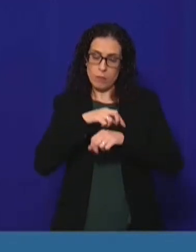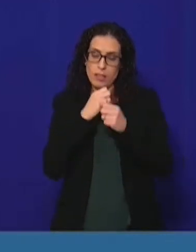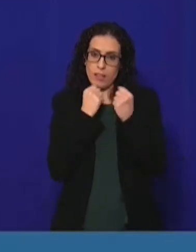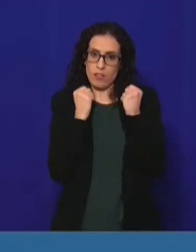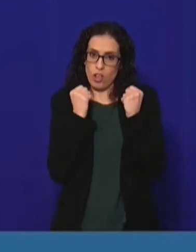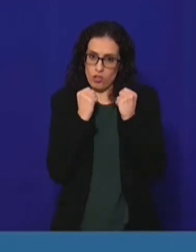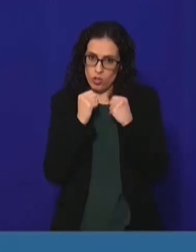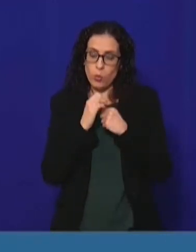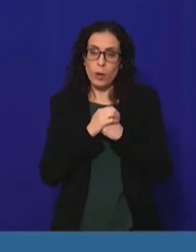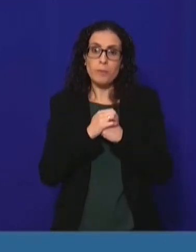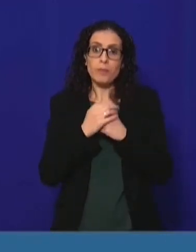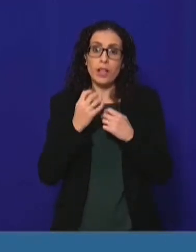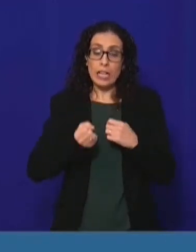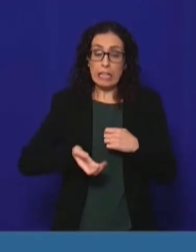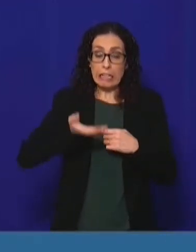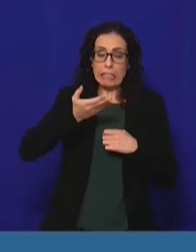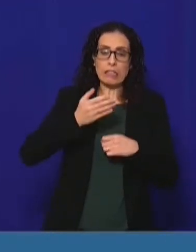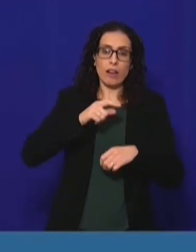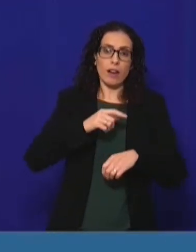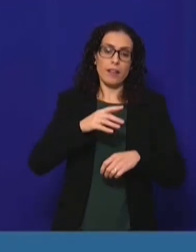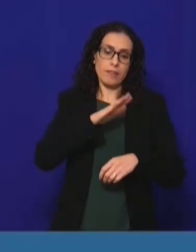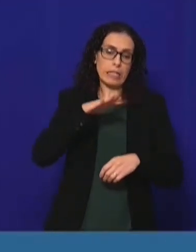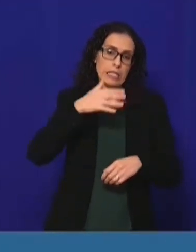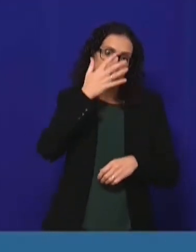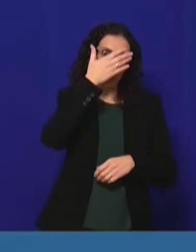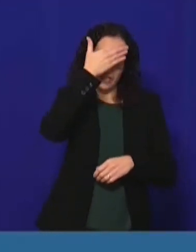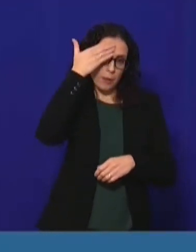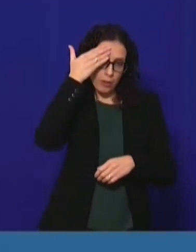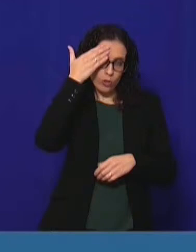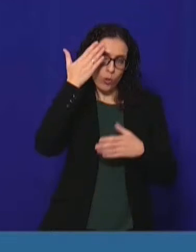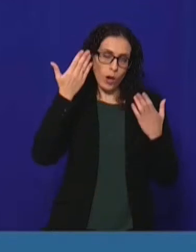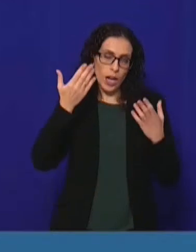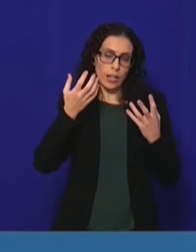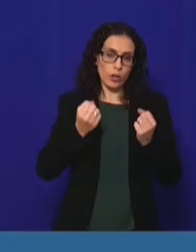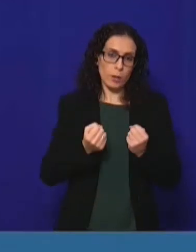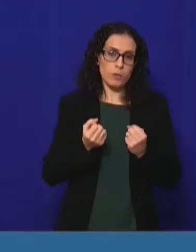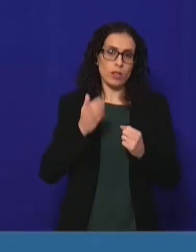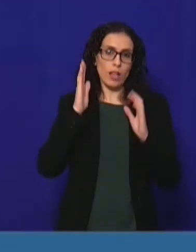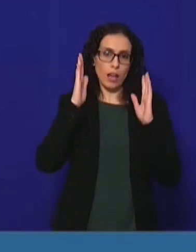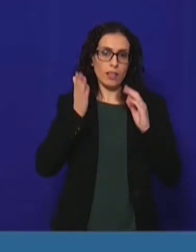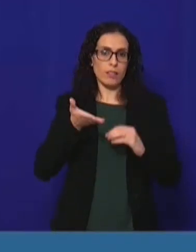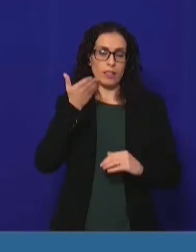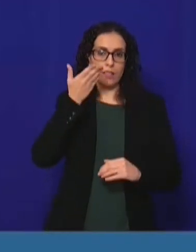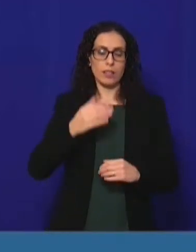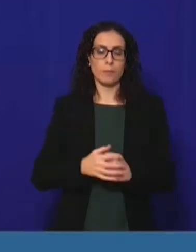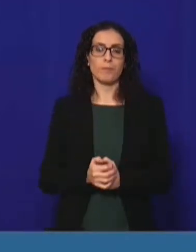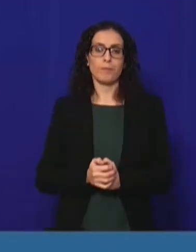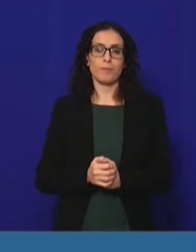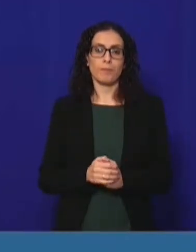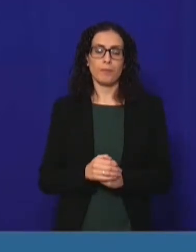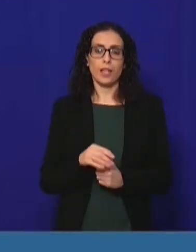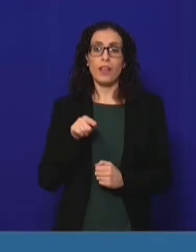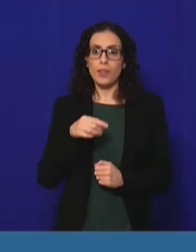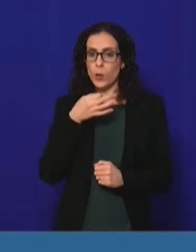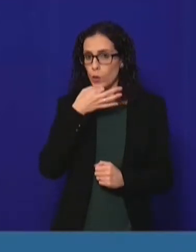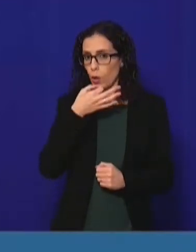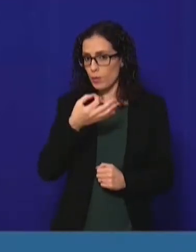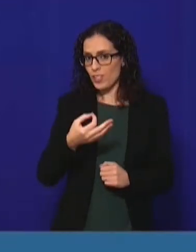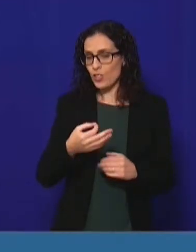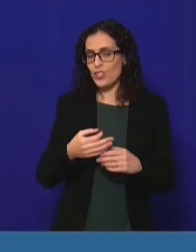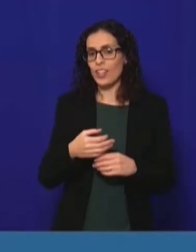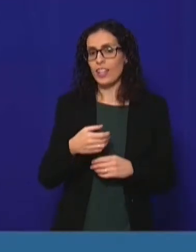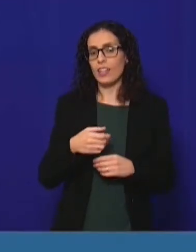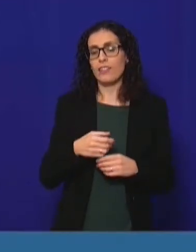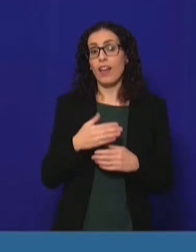jimirdu b'mart allura l-iktar li jkun hemm influx ukoll fl-isptarijiet tagħna. Dawk kienu l-mistoqsijiet tal-ġurnalisti, nixtieq